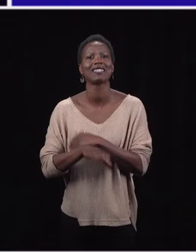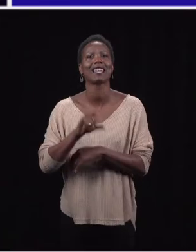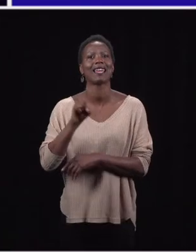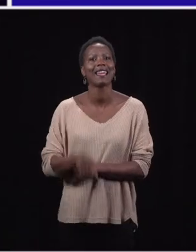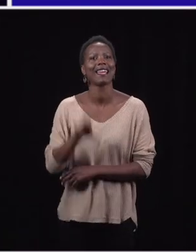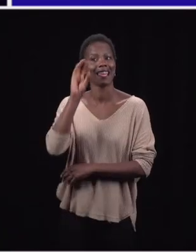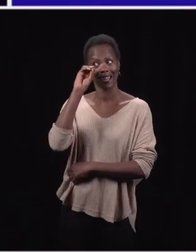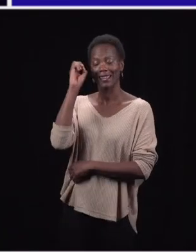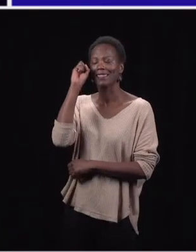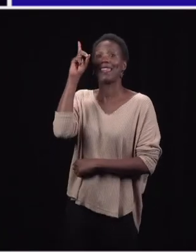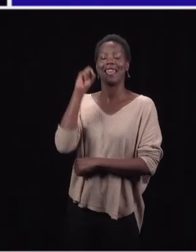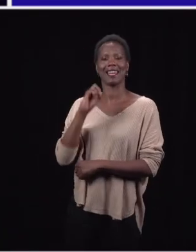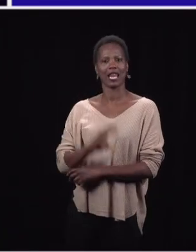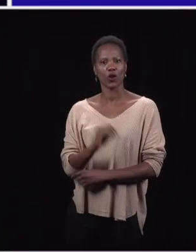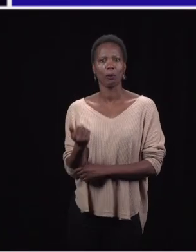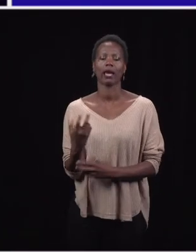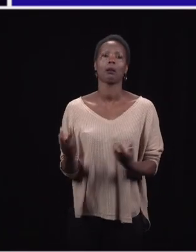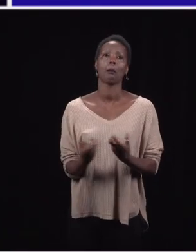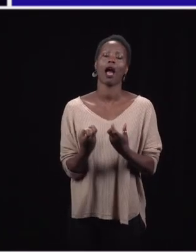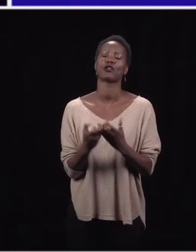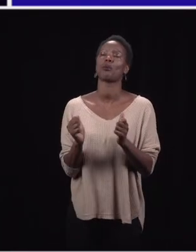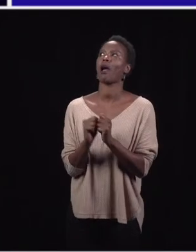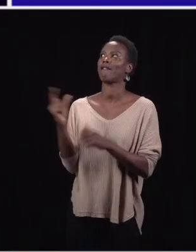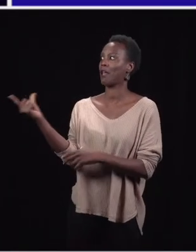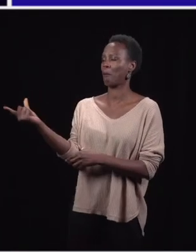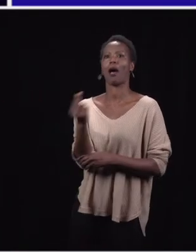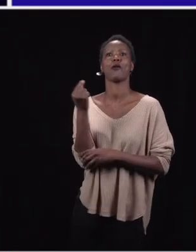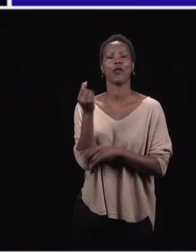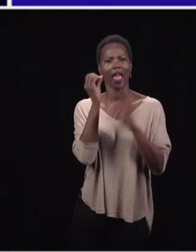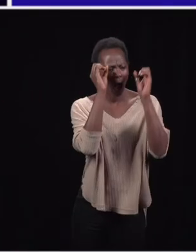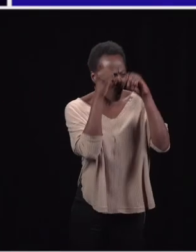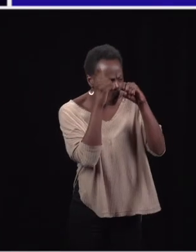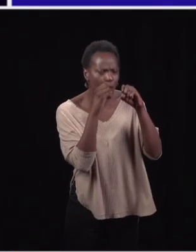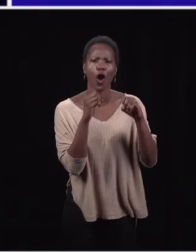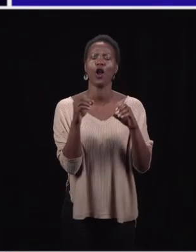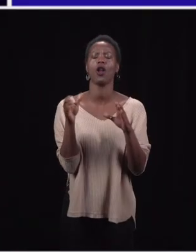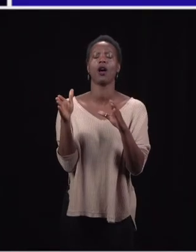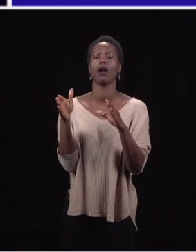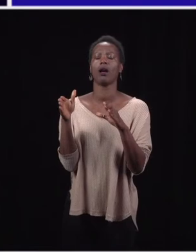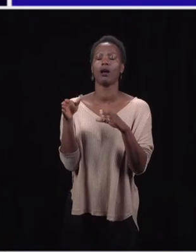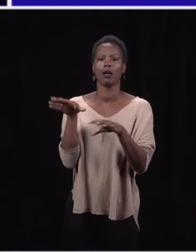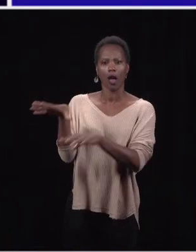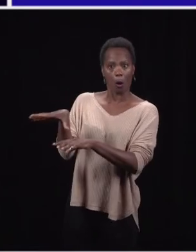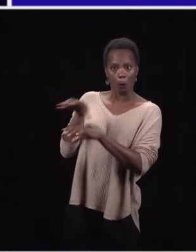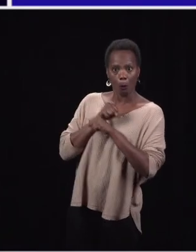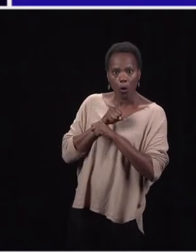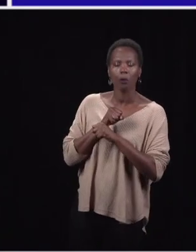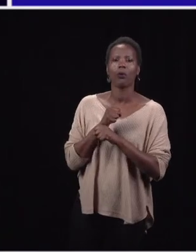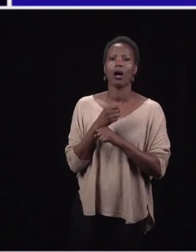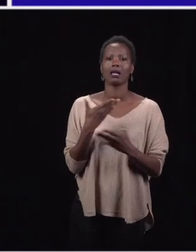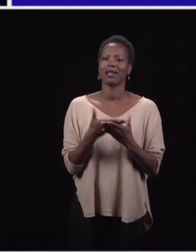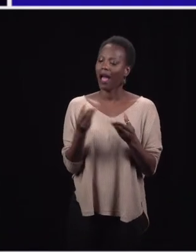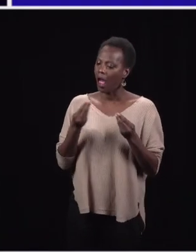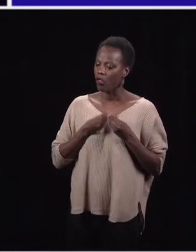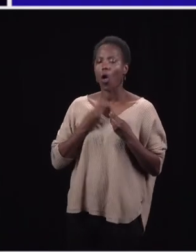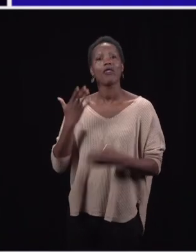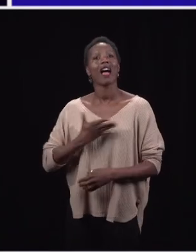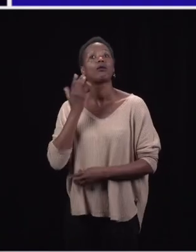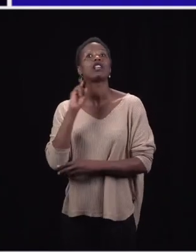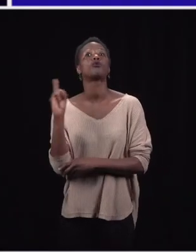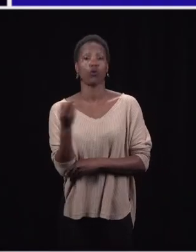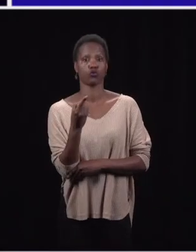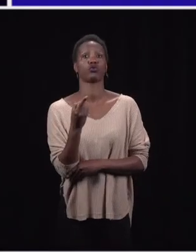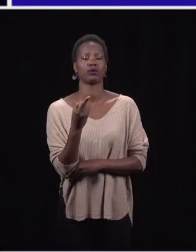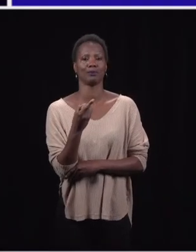en plus avec des partenaires tels que Google avec Pôle emploi et bien je dirais c'est du gagnant-gagnant et ça peut donner des